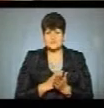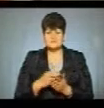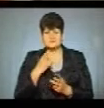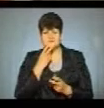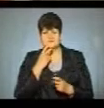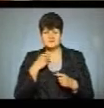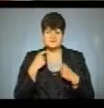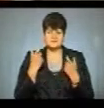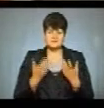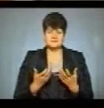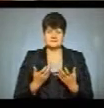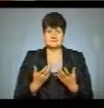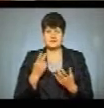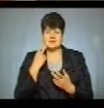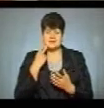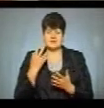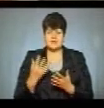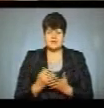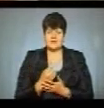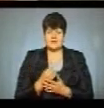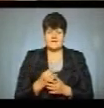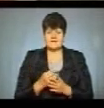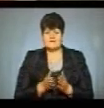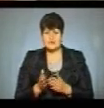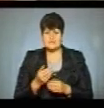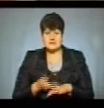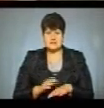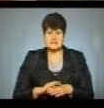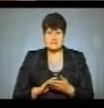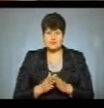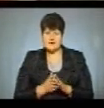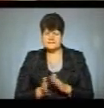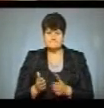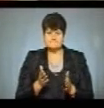сміхом. Завжди знаходились виходи із найскладніших ситуацій.